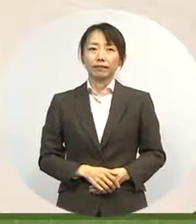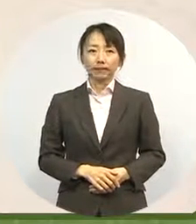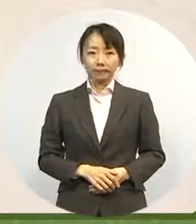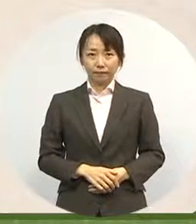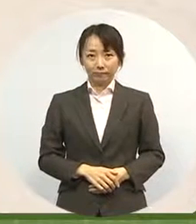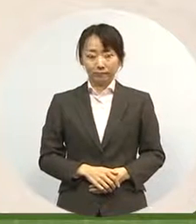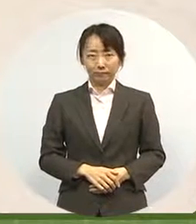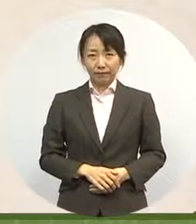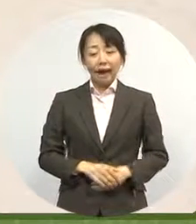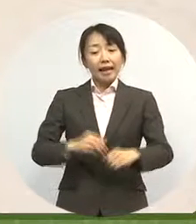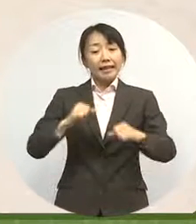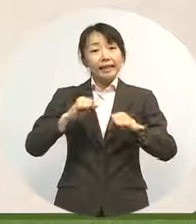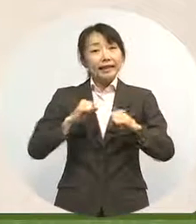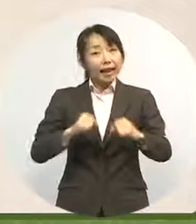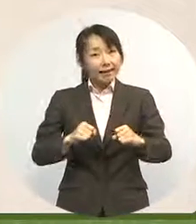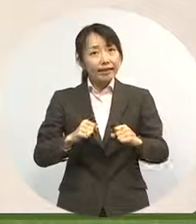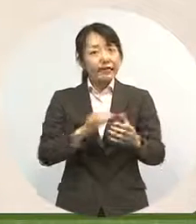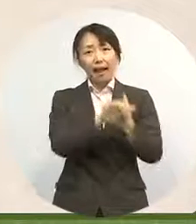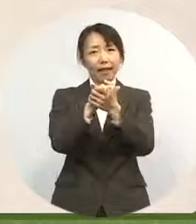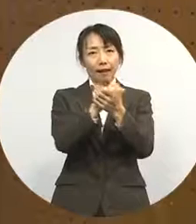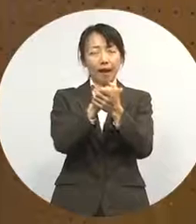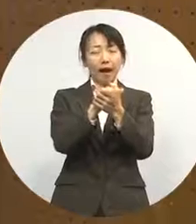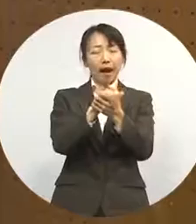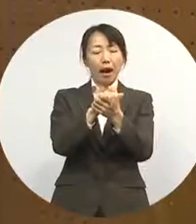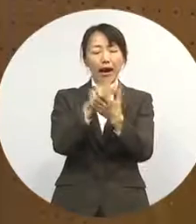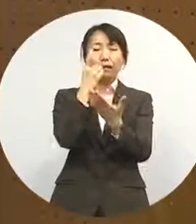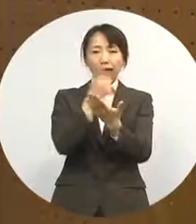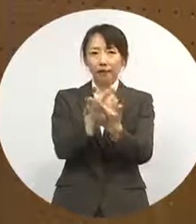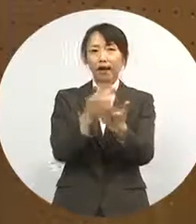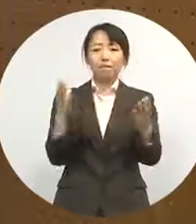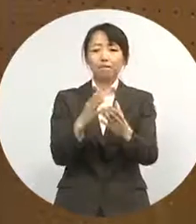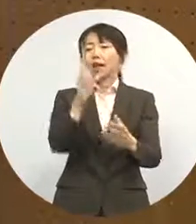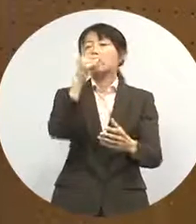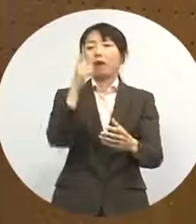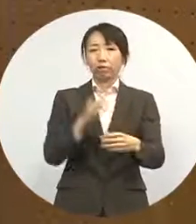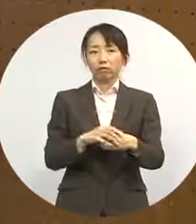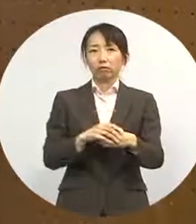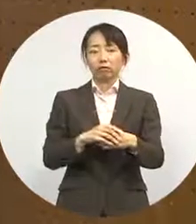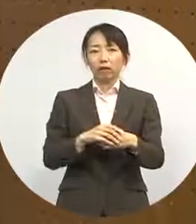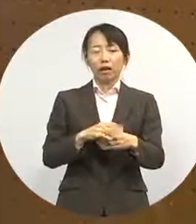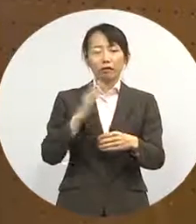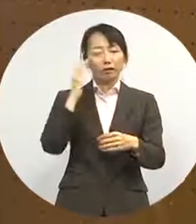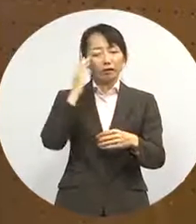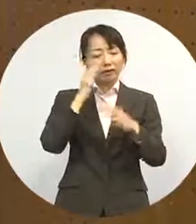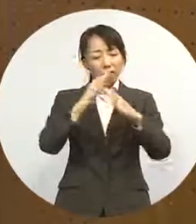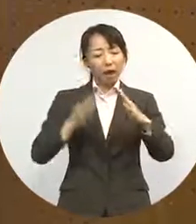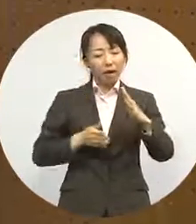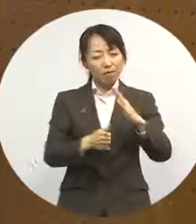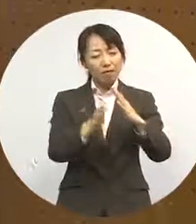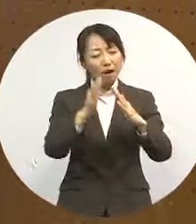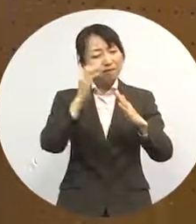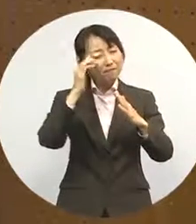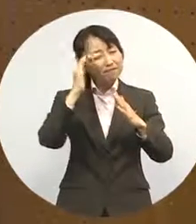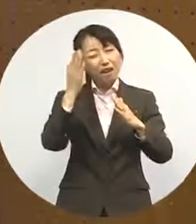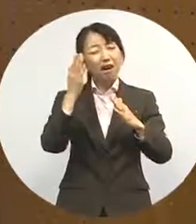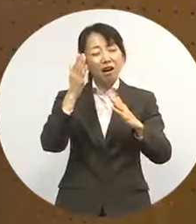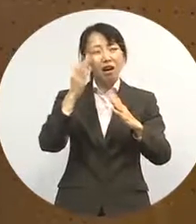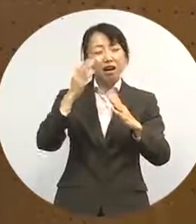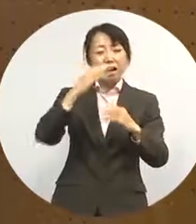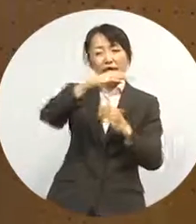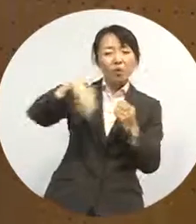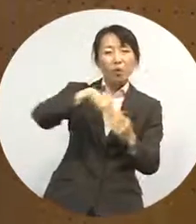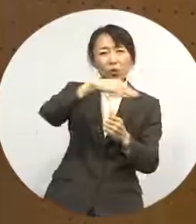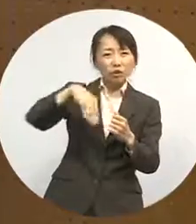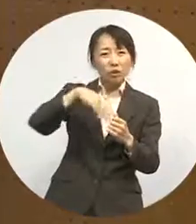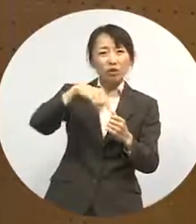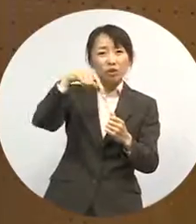元気な仲間だけで楽しむだけじゃなくて、なかなか家から出られない一人住まいの方がいらっしゃるわけですね。こ